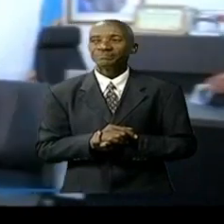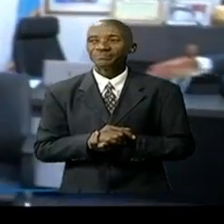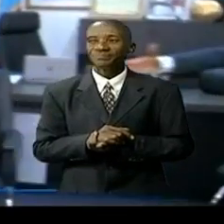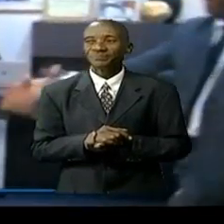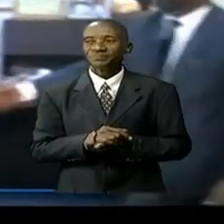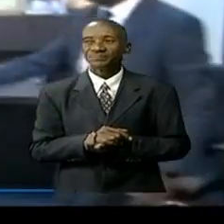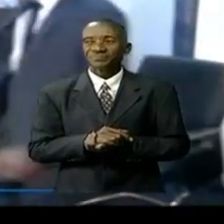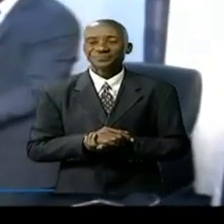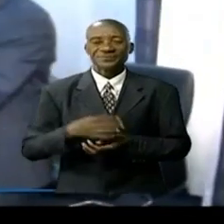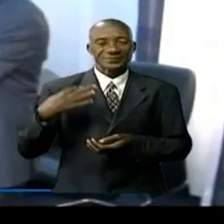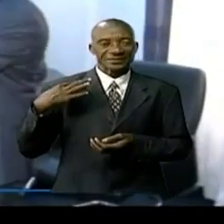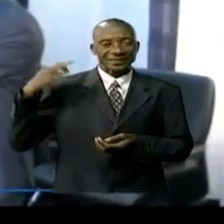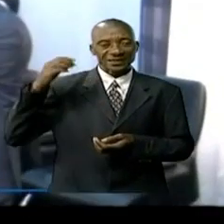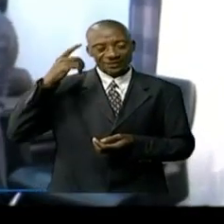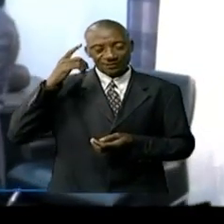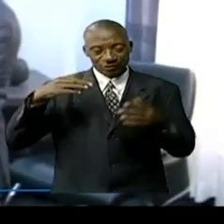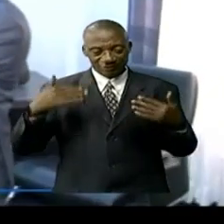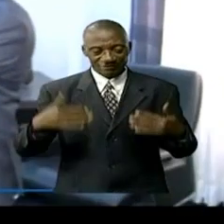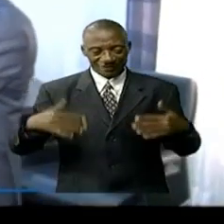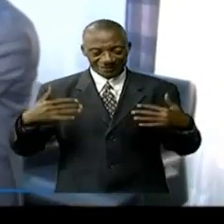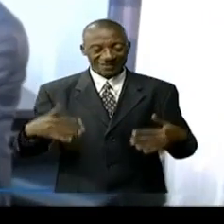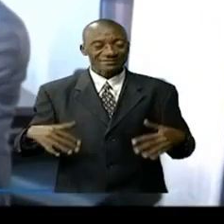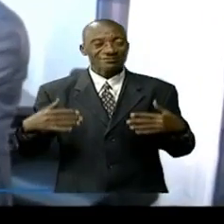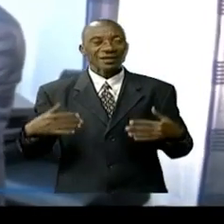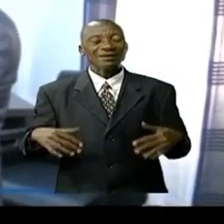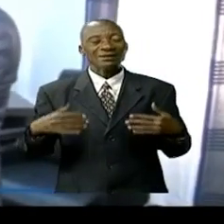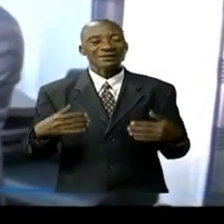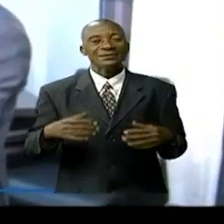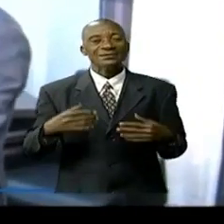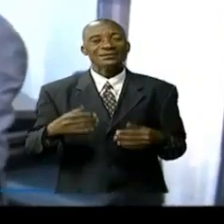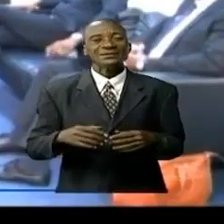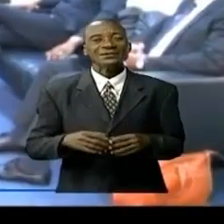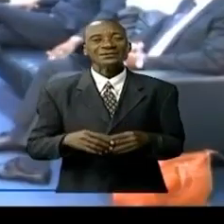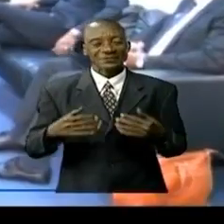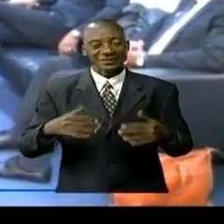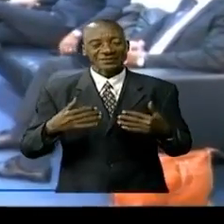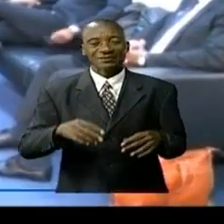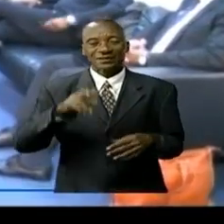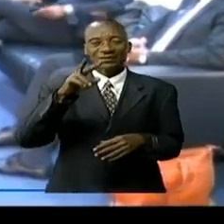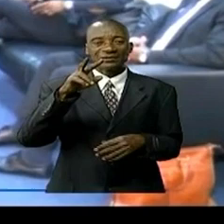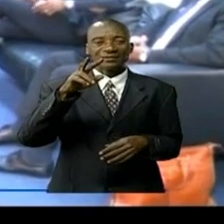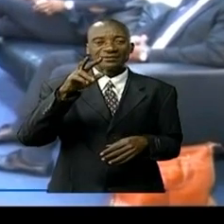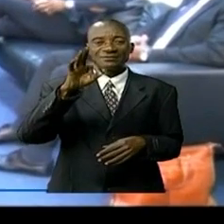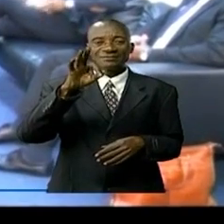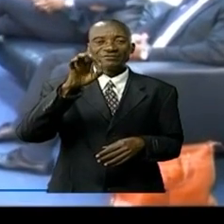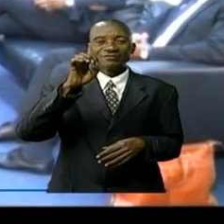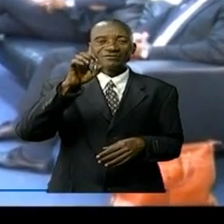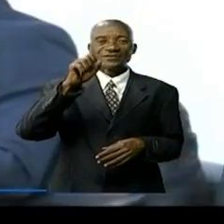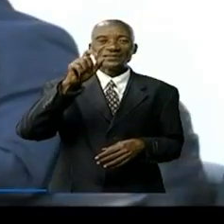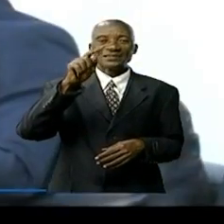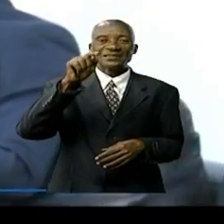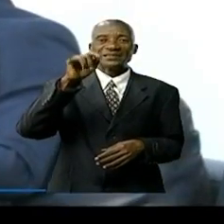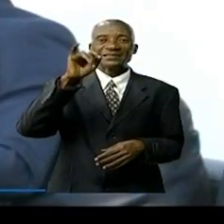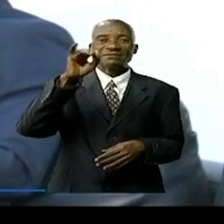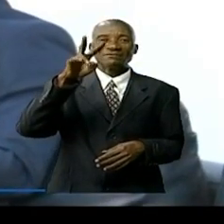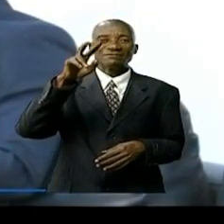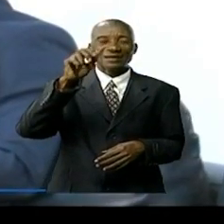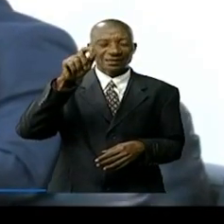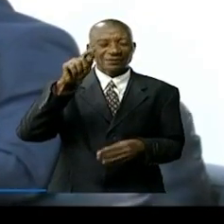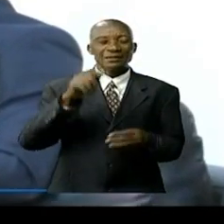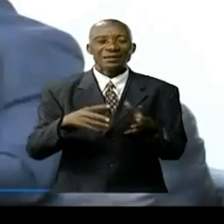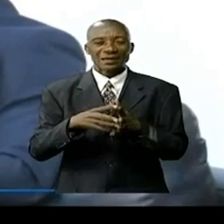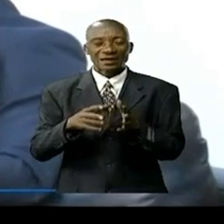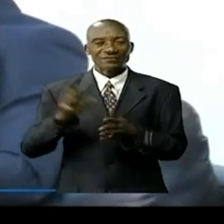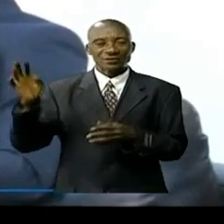du Festival de musique urbaine d'Anoumabo, FEMUA en sigle, conduite par son commissaire général Salif Traoré, était